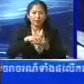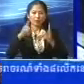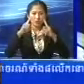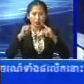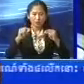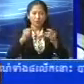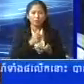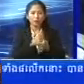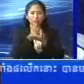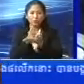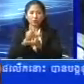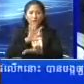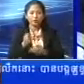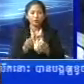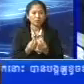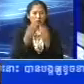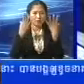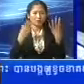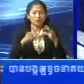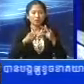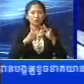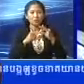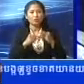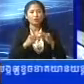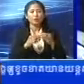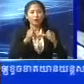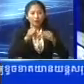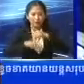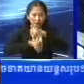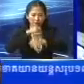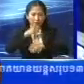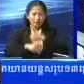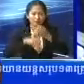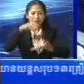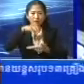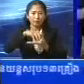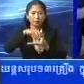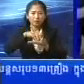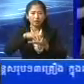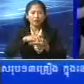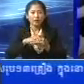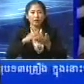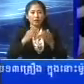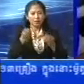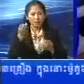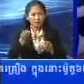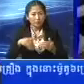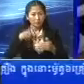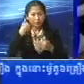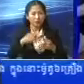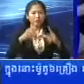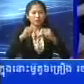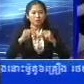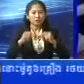នបានជួយដល់កម្ពុជាជាច្រើនវិស័យពិសេសជួយលើផ្នែកហេដ្ឋារចនាសម្ព័ន្ធនានាក្នុងរាជធានីភ្នំពេញហើយក្នុងពេលឆាប់ៗខាងមុខនេះជប៉ុ